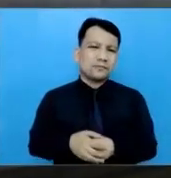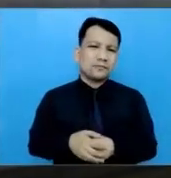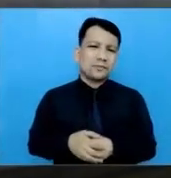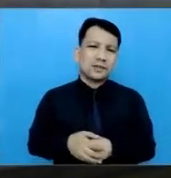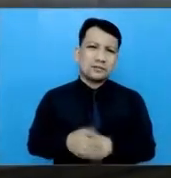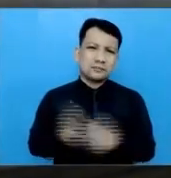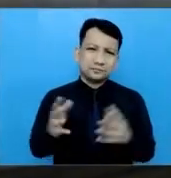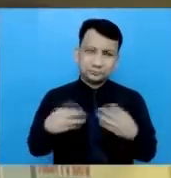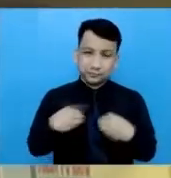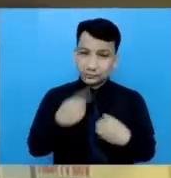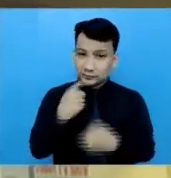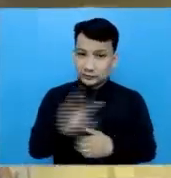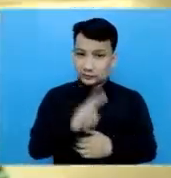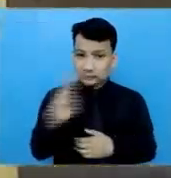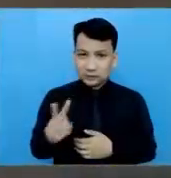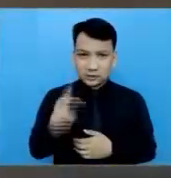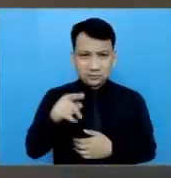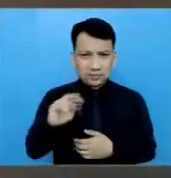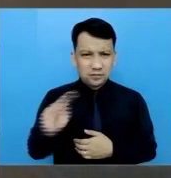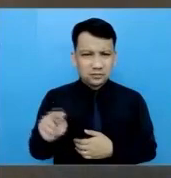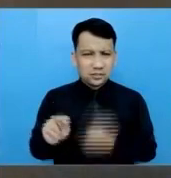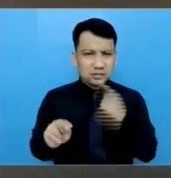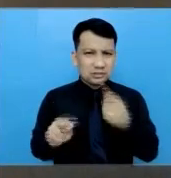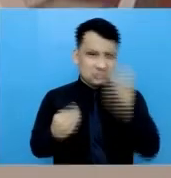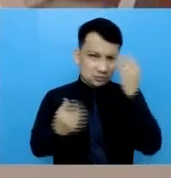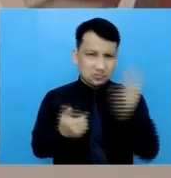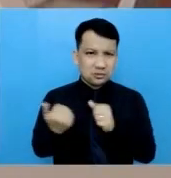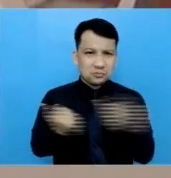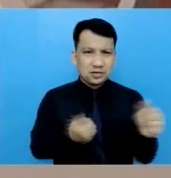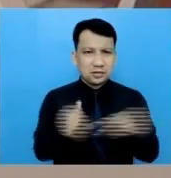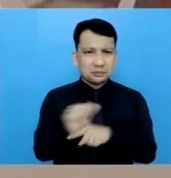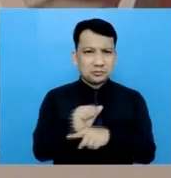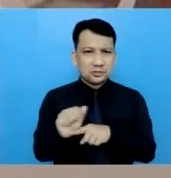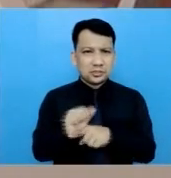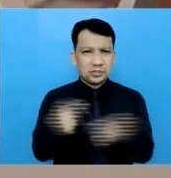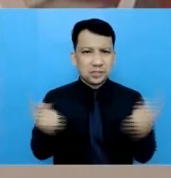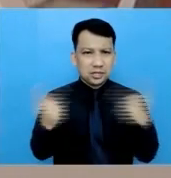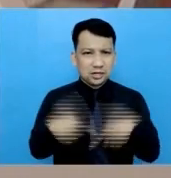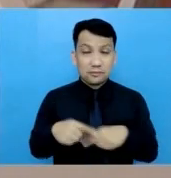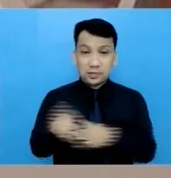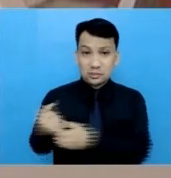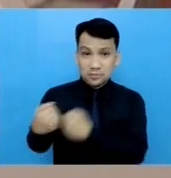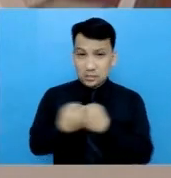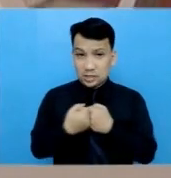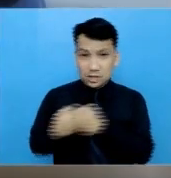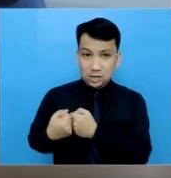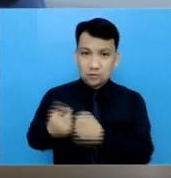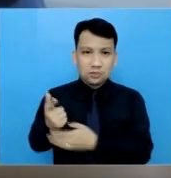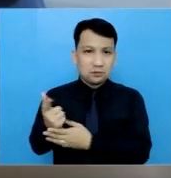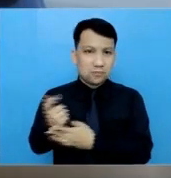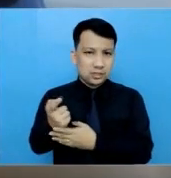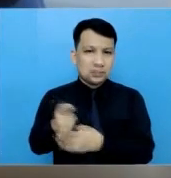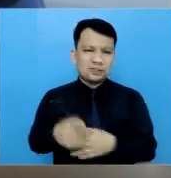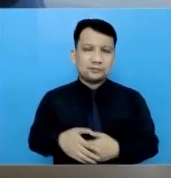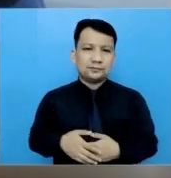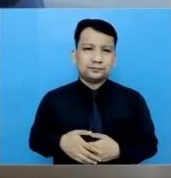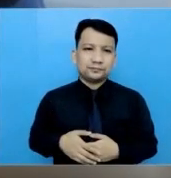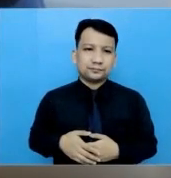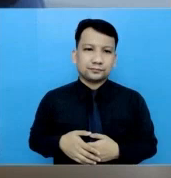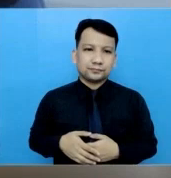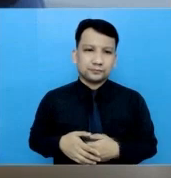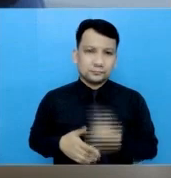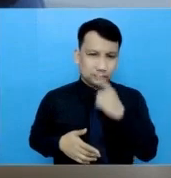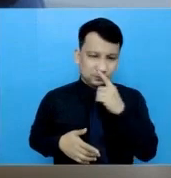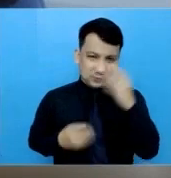Aminado naman ang Valenzuela PNP na hindi nga nasunod ang training sa mga sitwasyong may nangaago ng baril. Yeah, yung tinutumbok po ni Madam, tama po